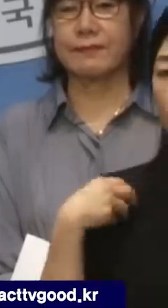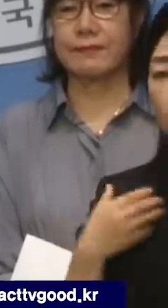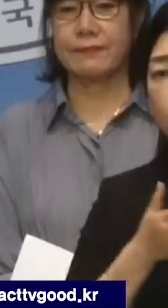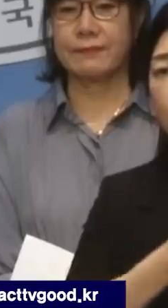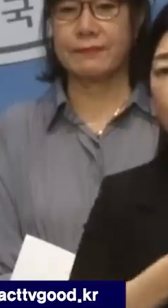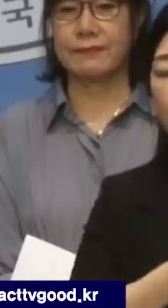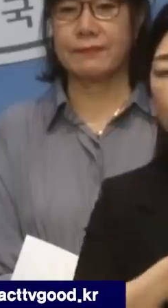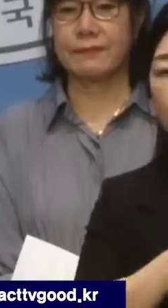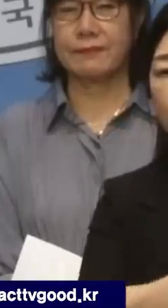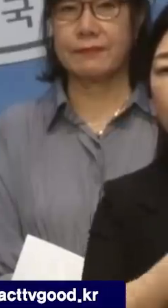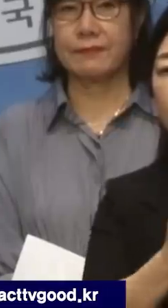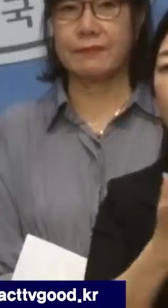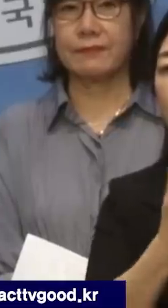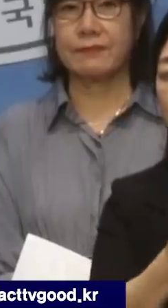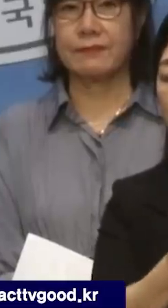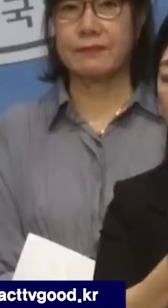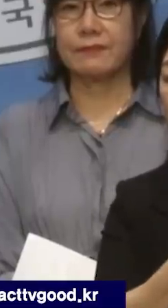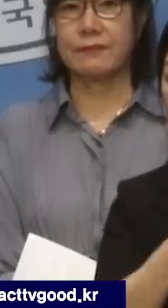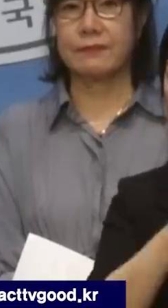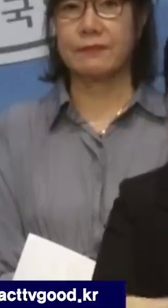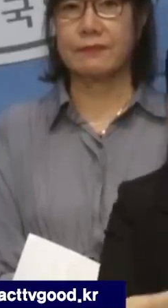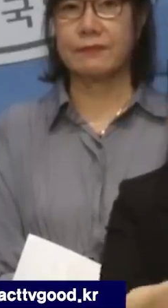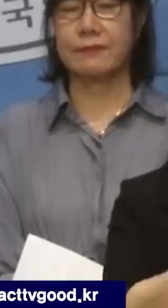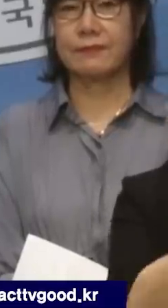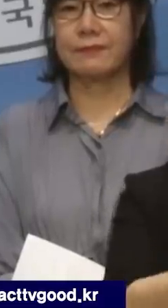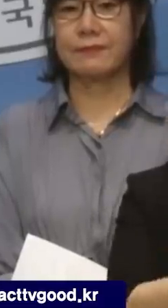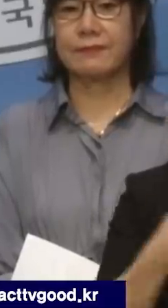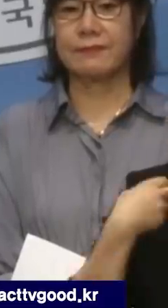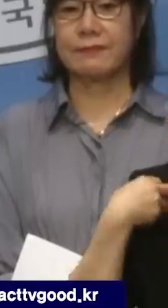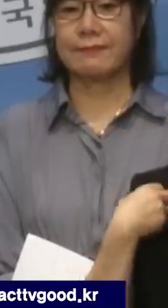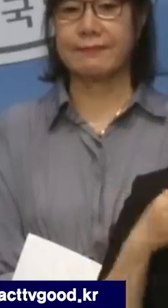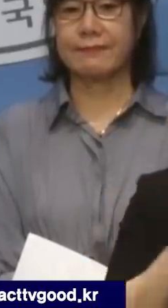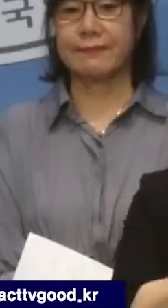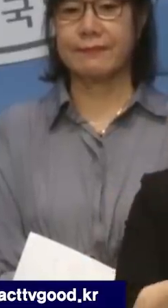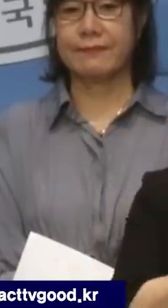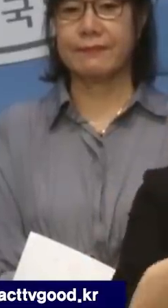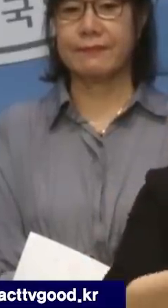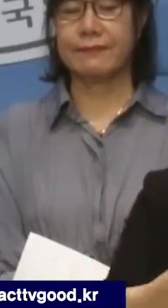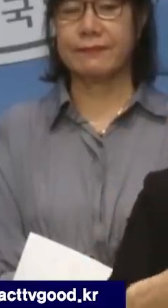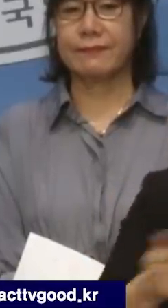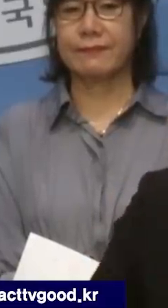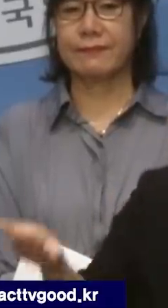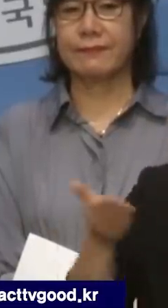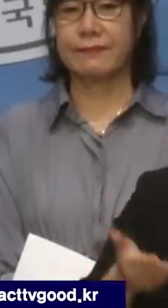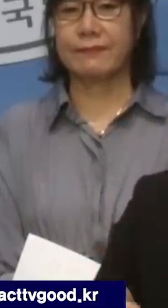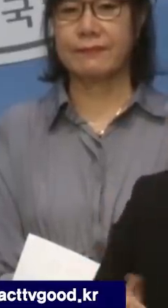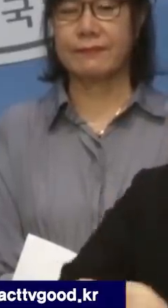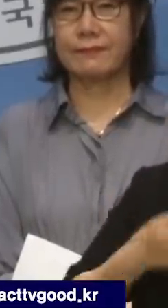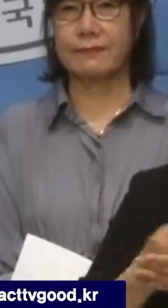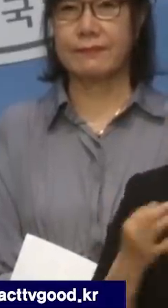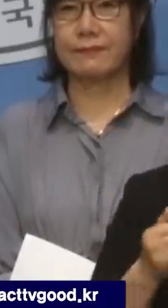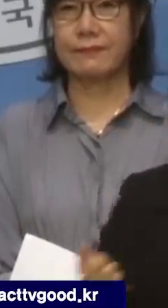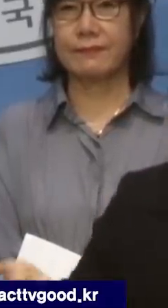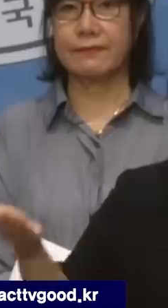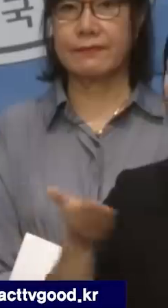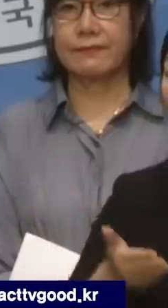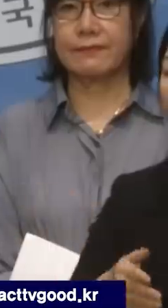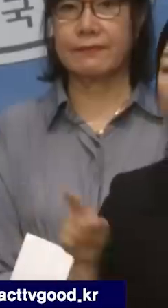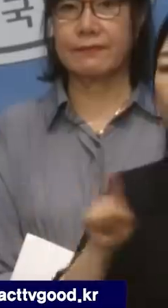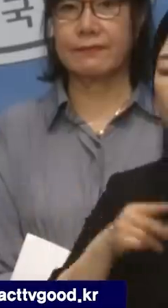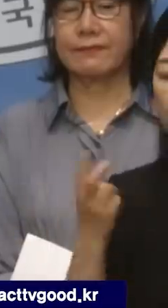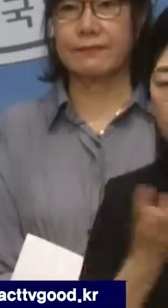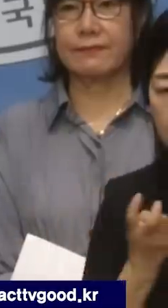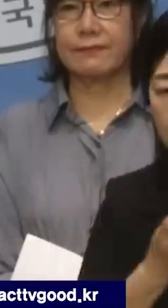우리 정부는 핵오염수 방류에 직접 피해자가 될 우리 소상공인과 자영업자를 위해서